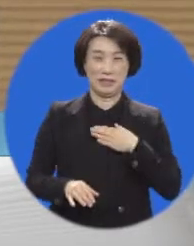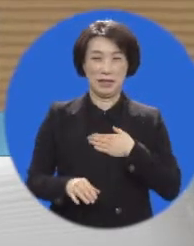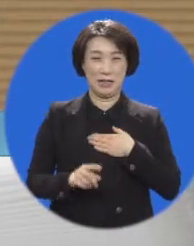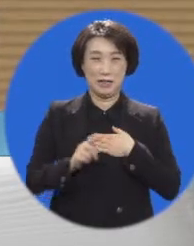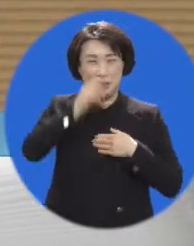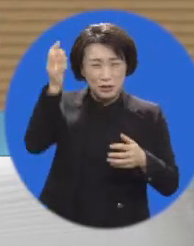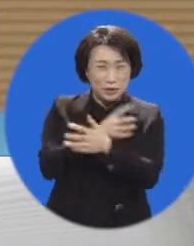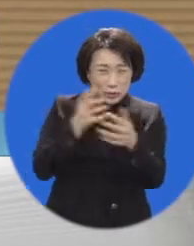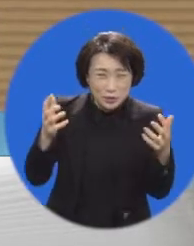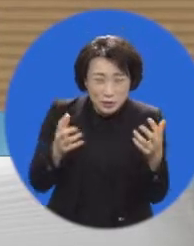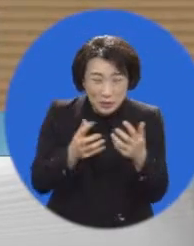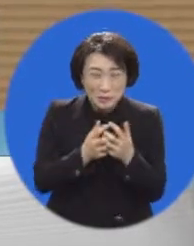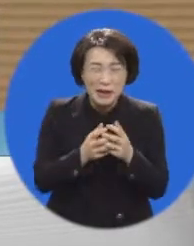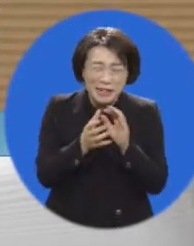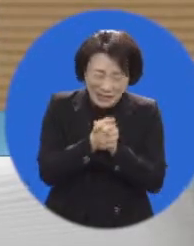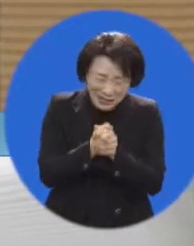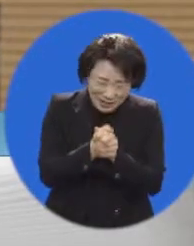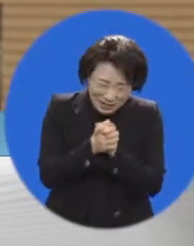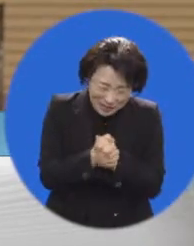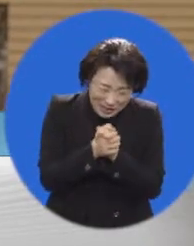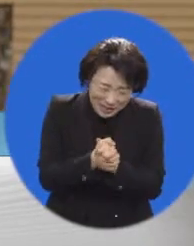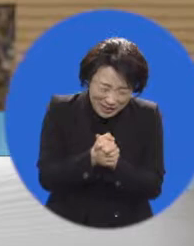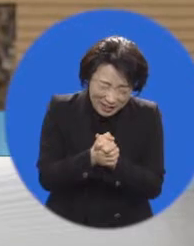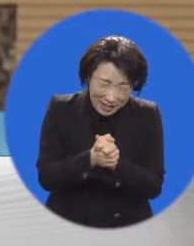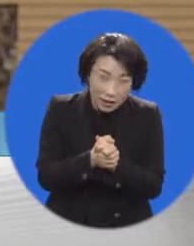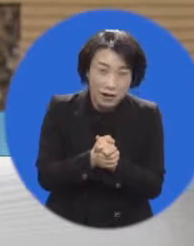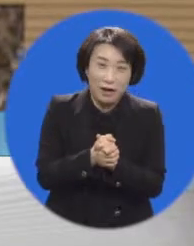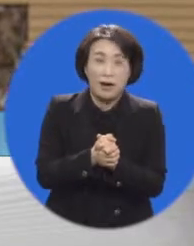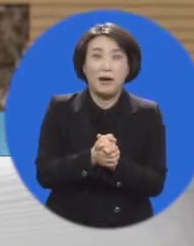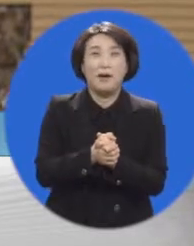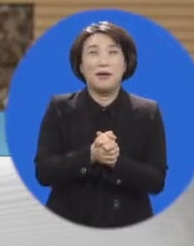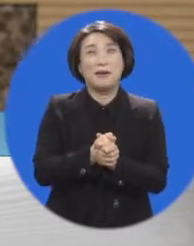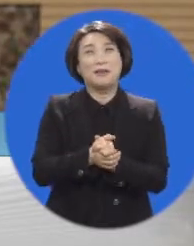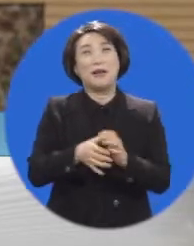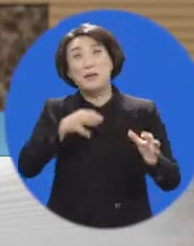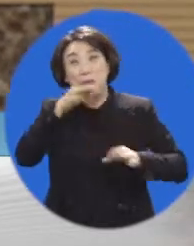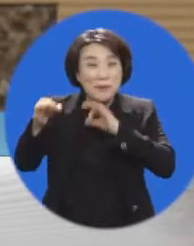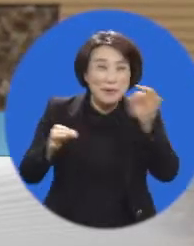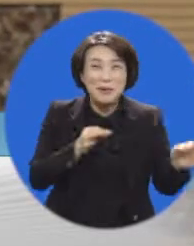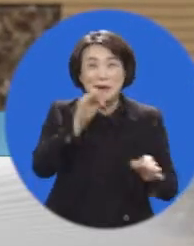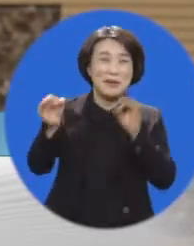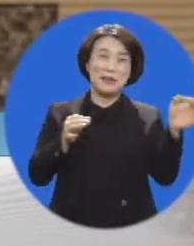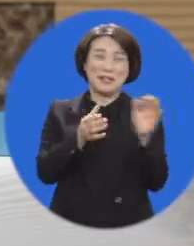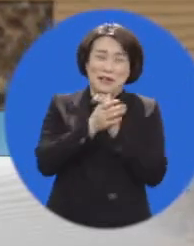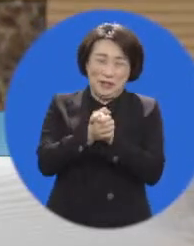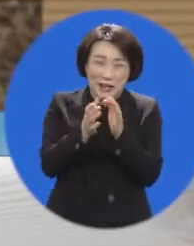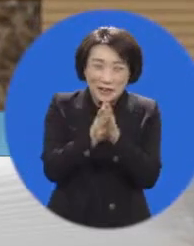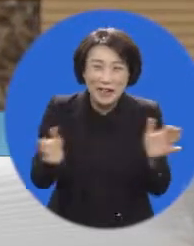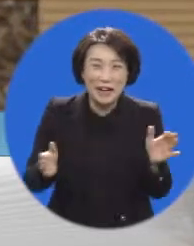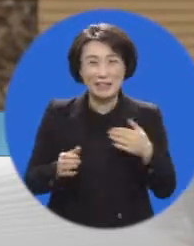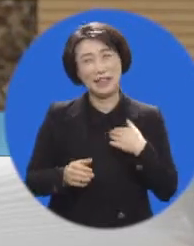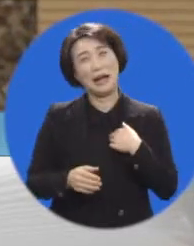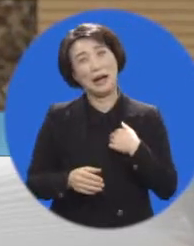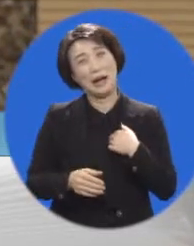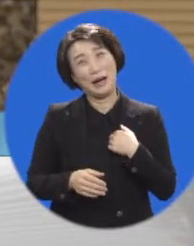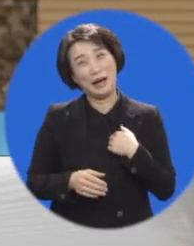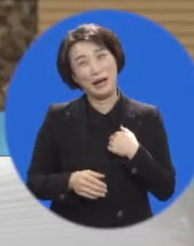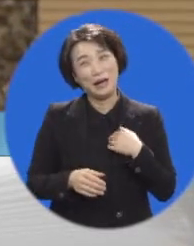막 성령이 충만해서 기도가 되다 보면 막 부르짖게 되고 그러잖아요. 막 부르짖게